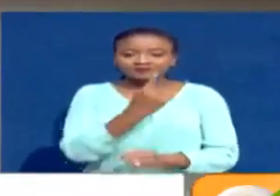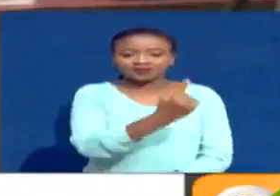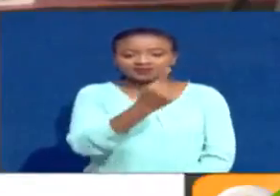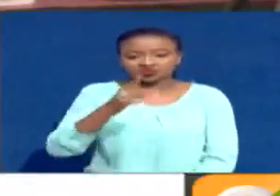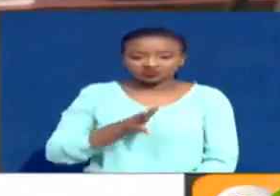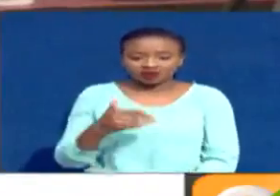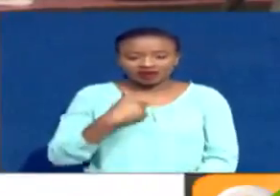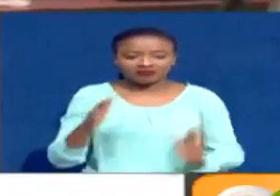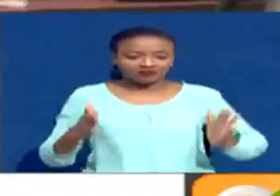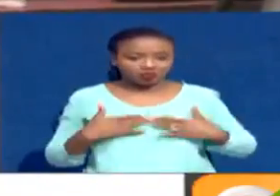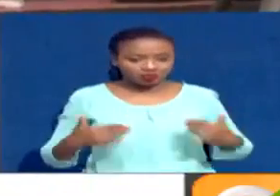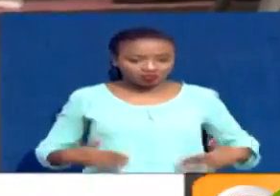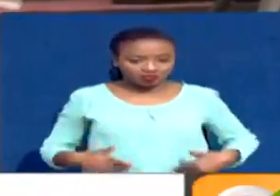mwanadada